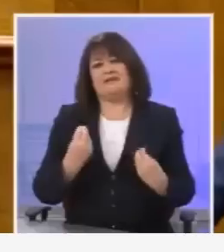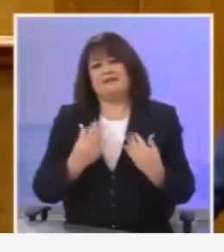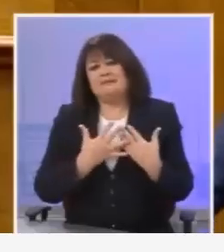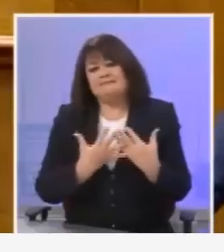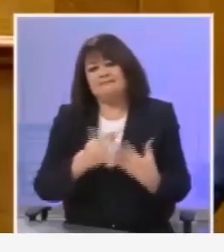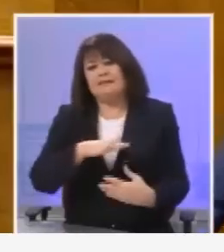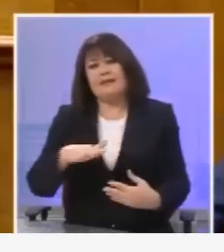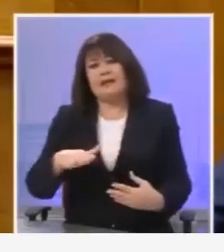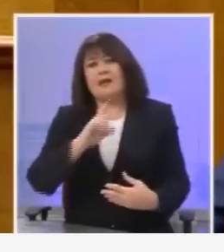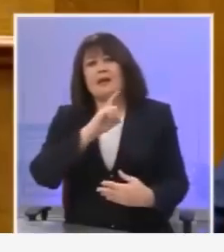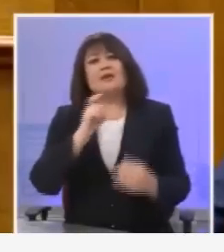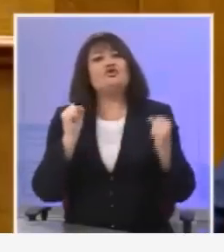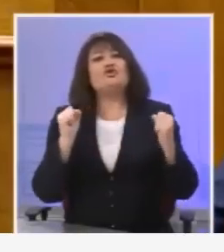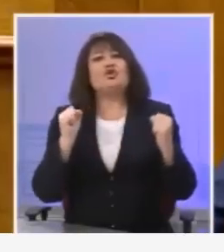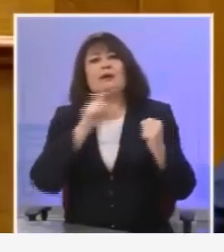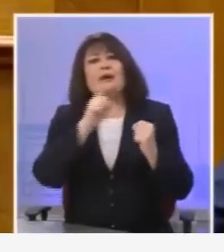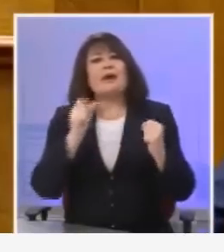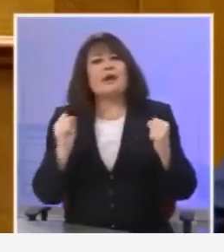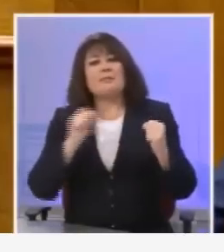αλλά